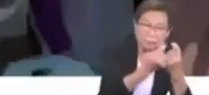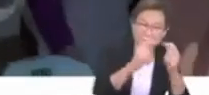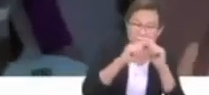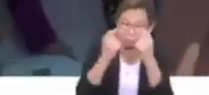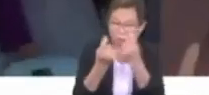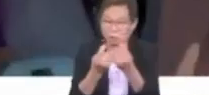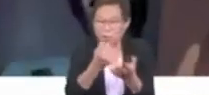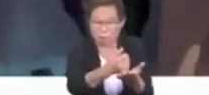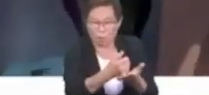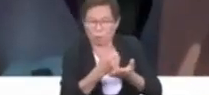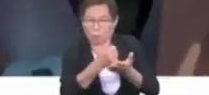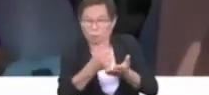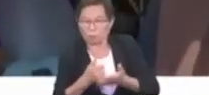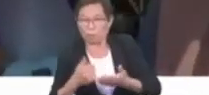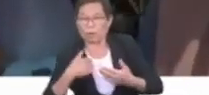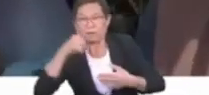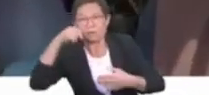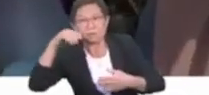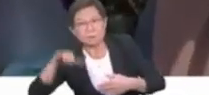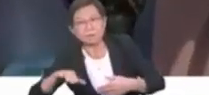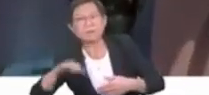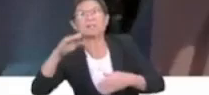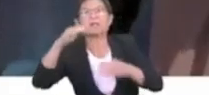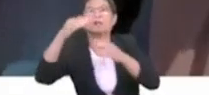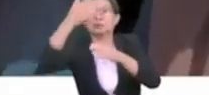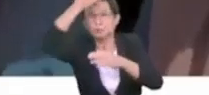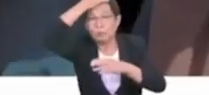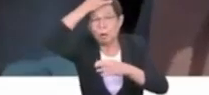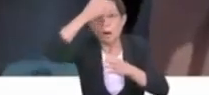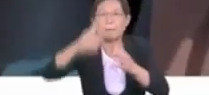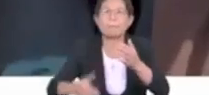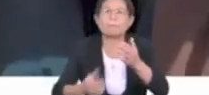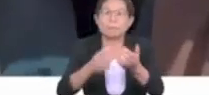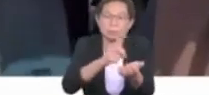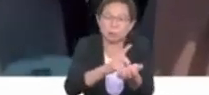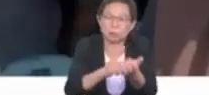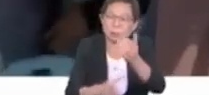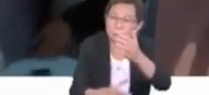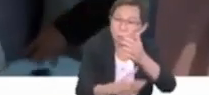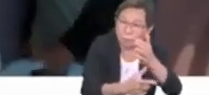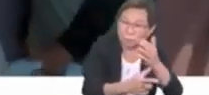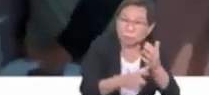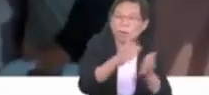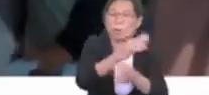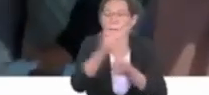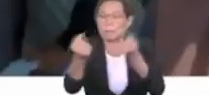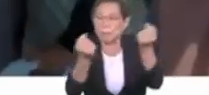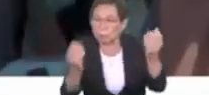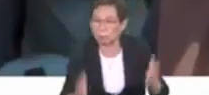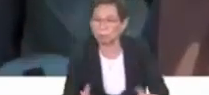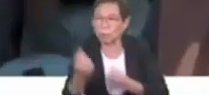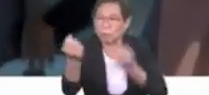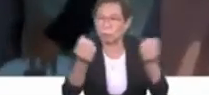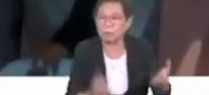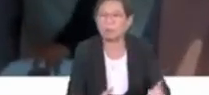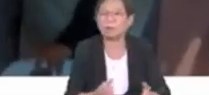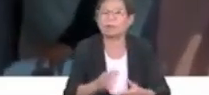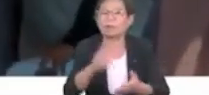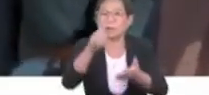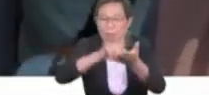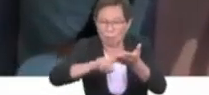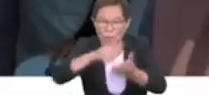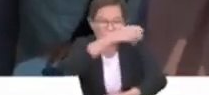doktor, sister jururawat, pembantu perubatan, pemandu dan inspektor kesihatanlah.